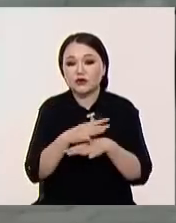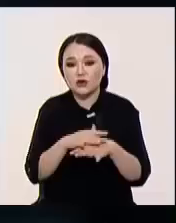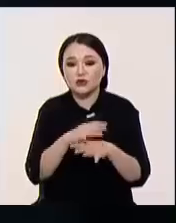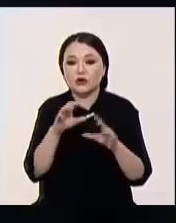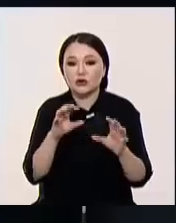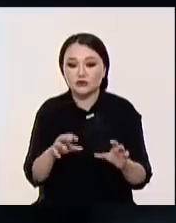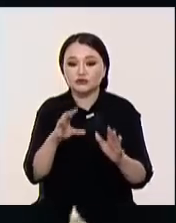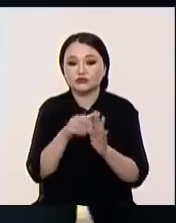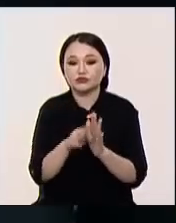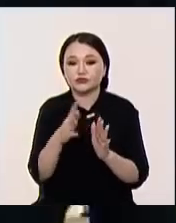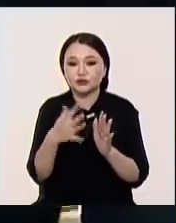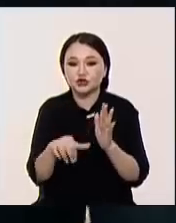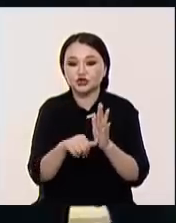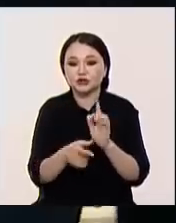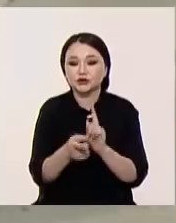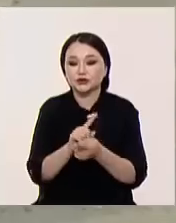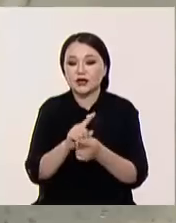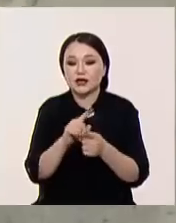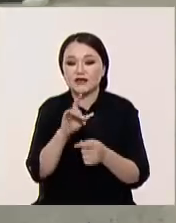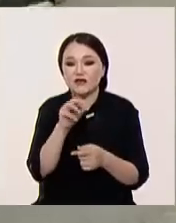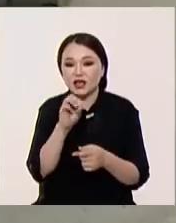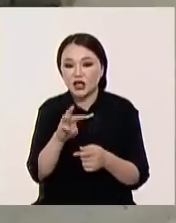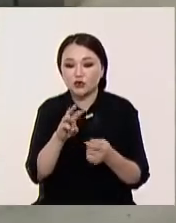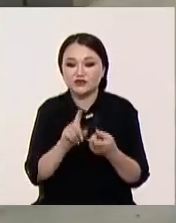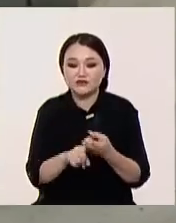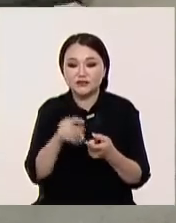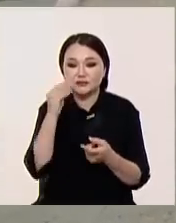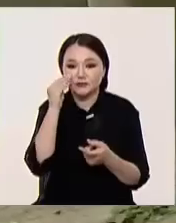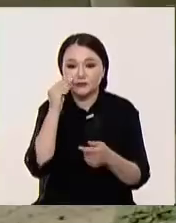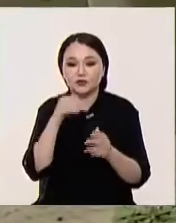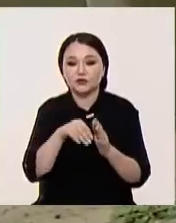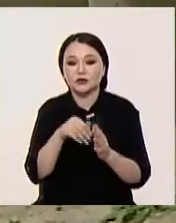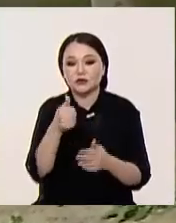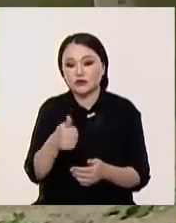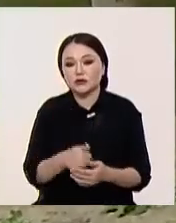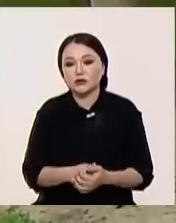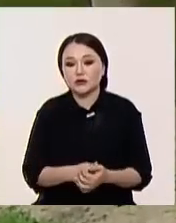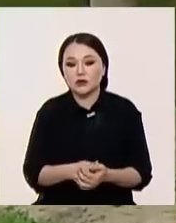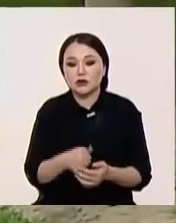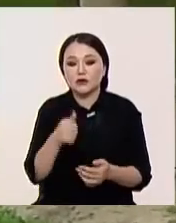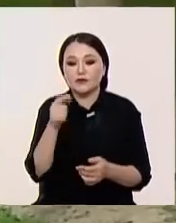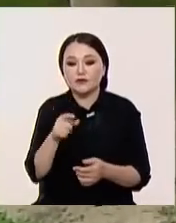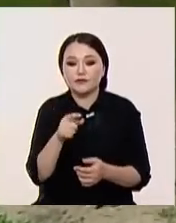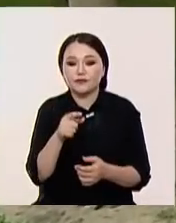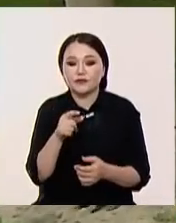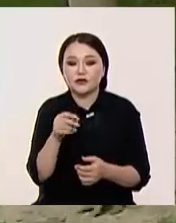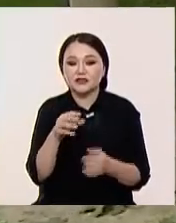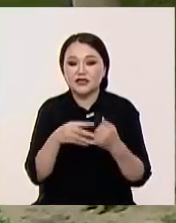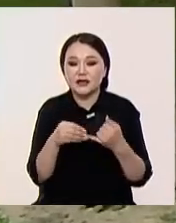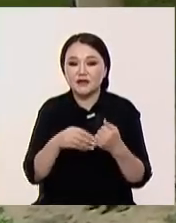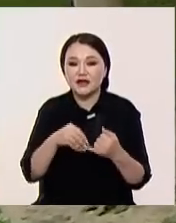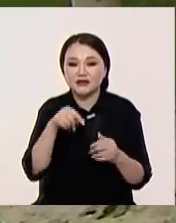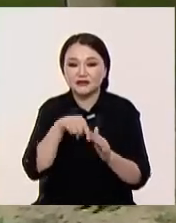конституцияға енгел тұрған 56 өзгеріс пен референдумға қатысты пікірі оңды. Жер қойнауында байлықтар,